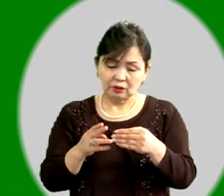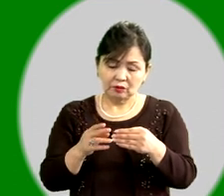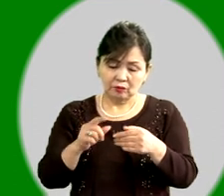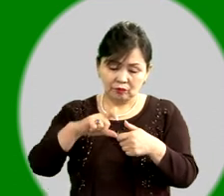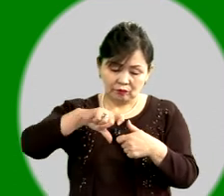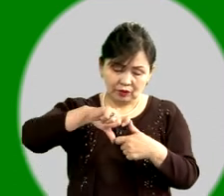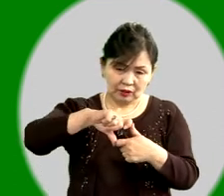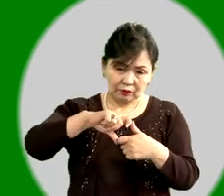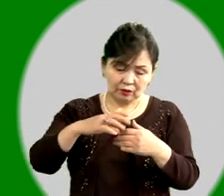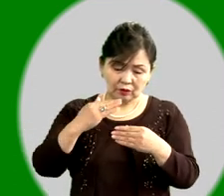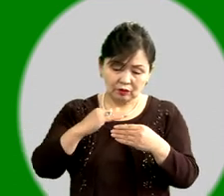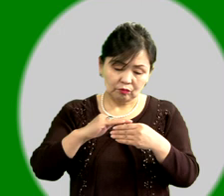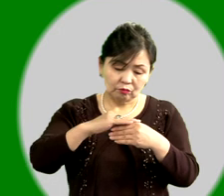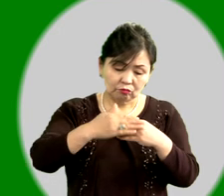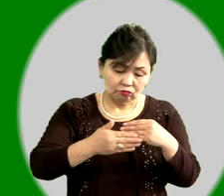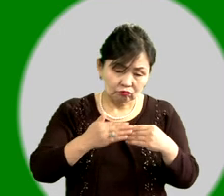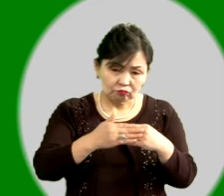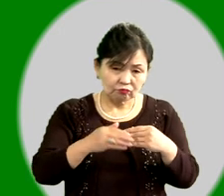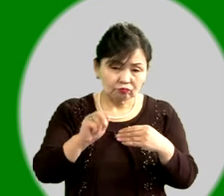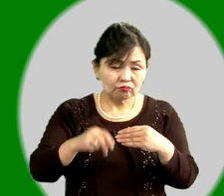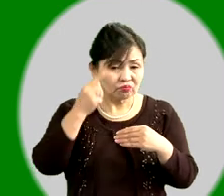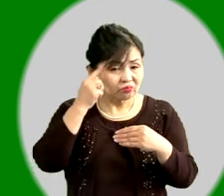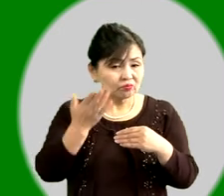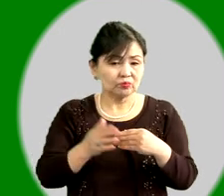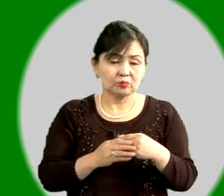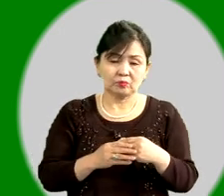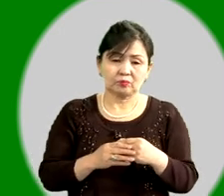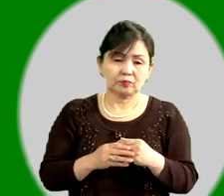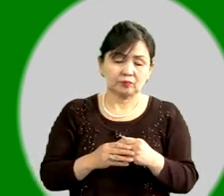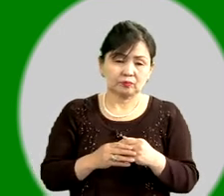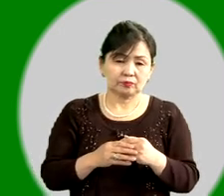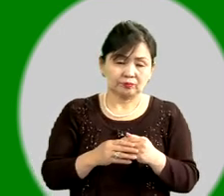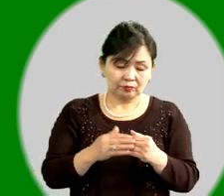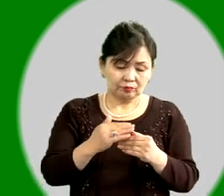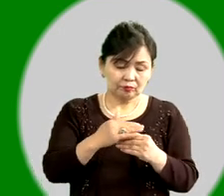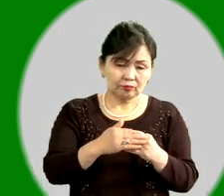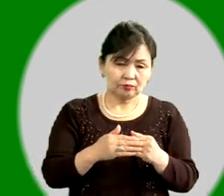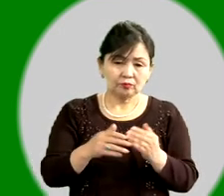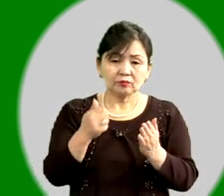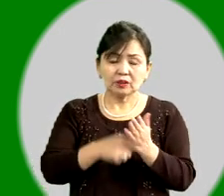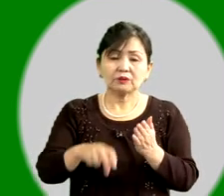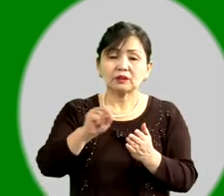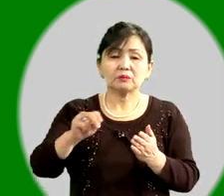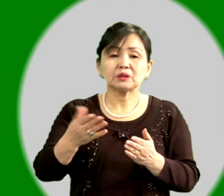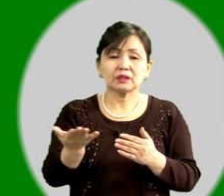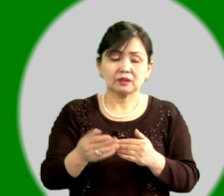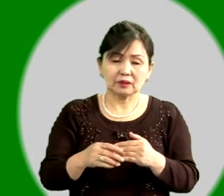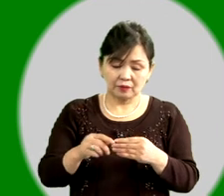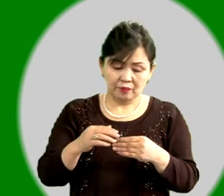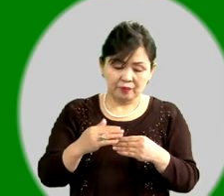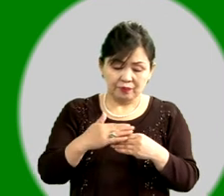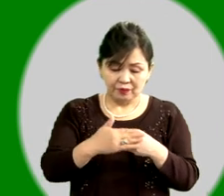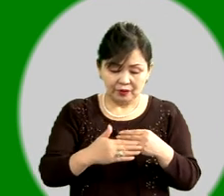та нар төвөггөө олж чадаж байгаа. 1 талсын талбай хэмжээг олж байна. За, дэвтэртээ бичээрэй хүүхдүүд ээ. 1